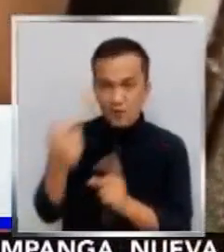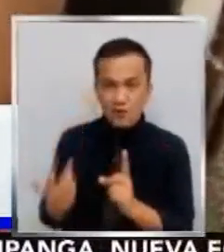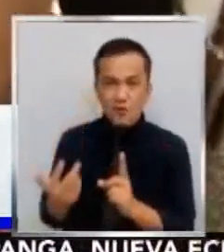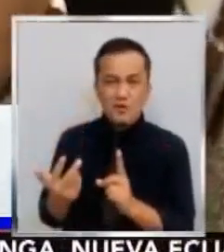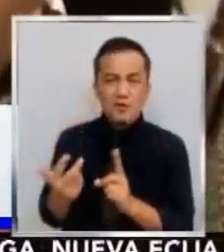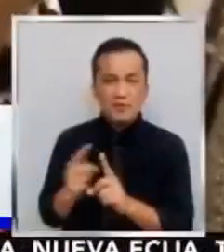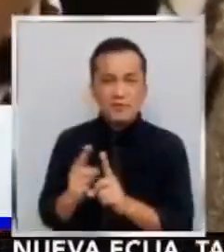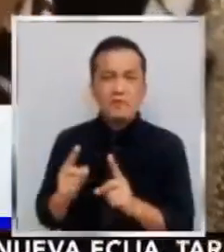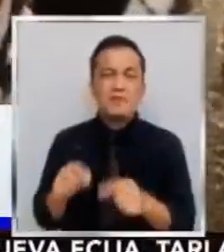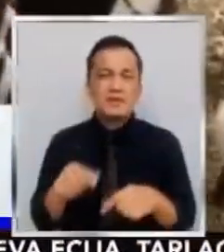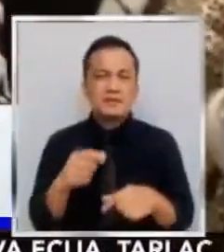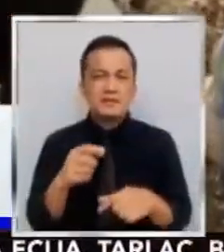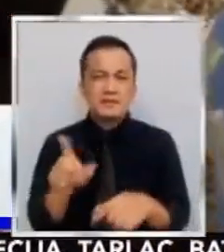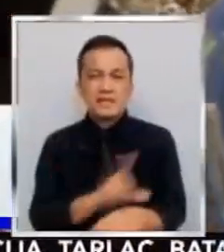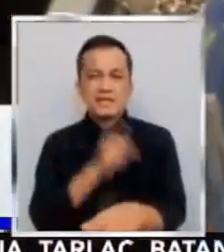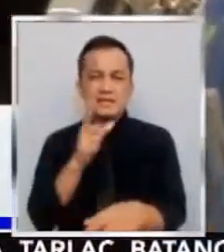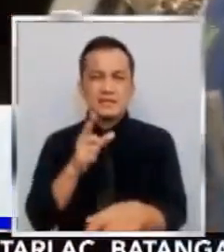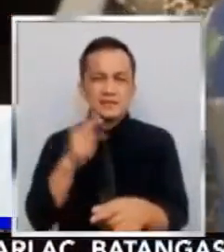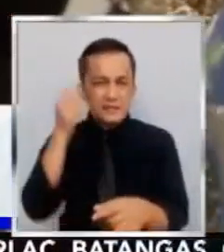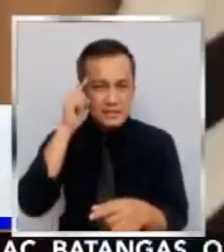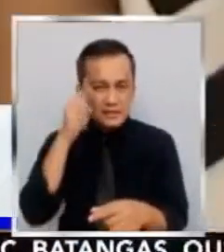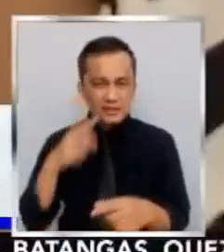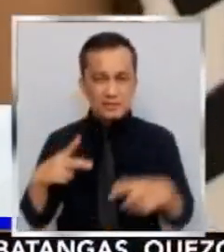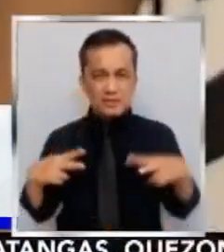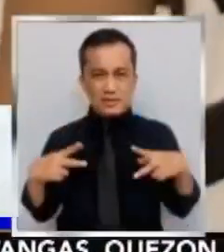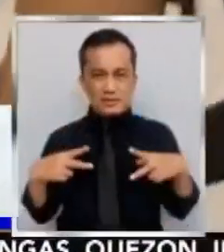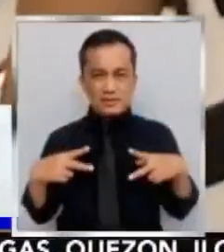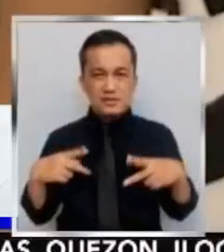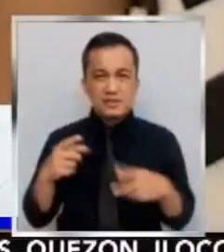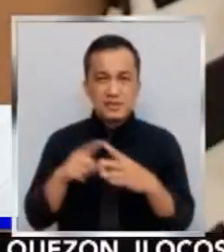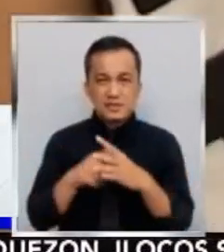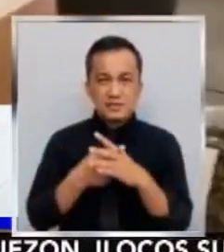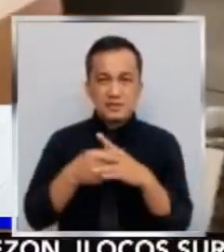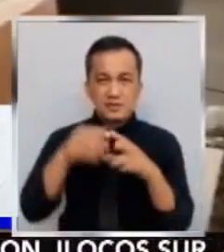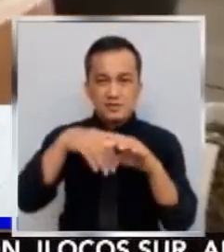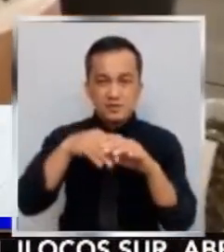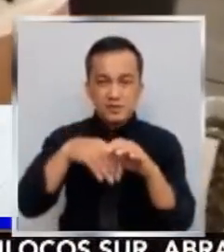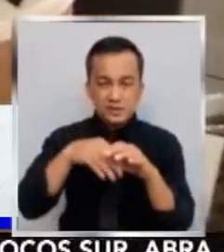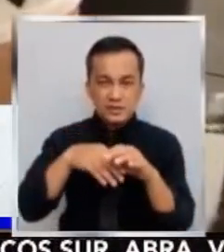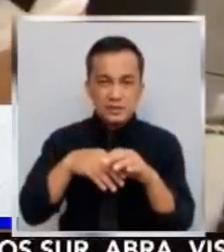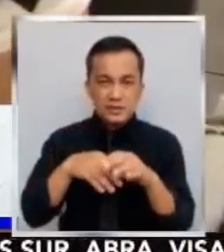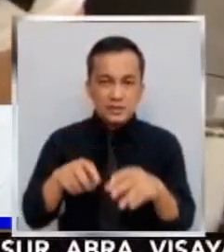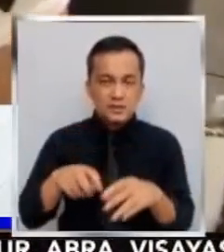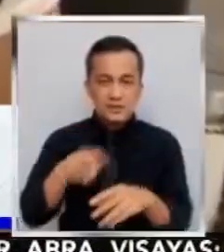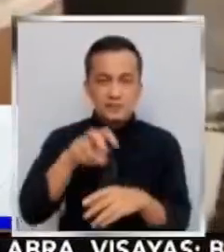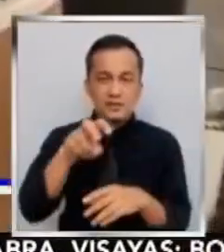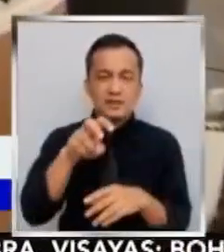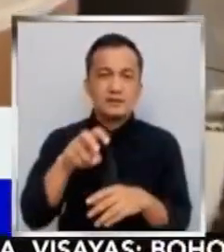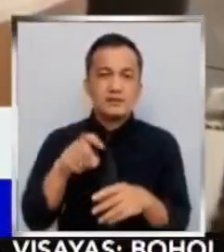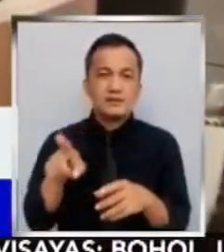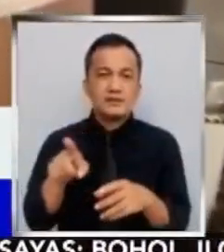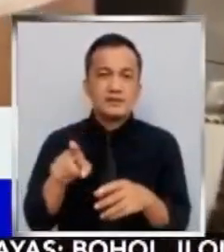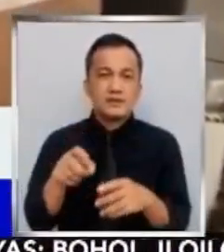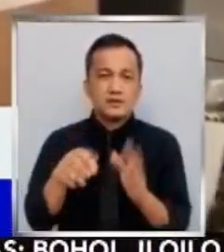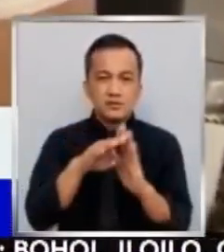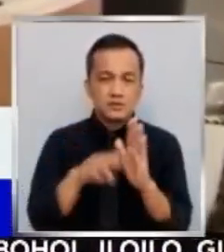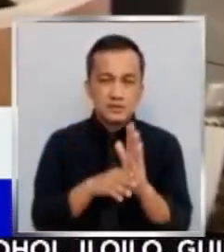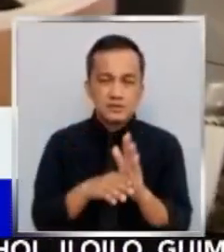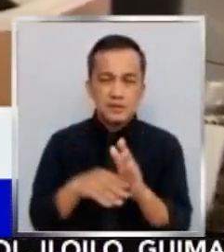na magbakasyon simula nang lumuwag ang travel restrictions sa mga menor de edad. Hindi naman ganun kahigpit. Baka naman